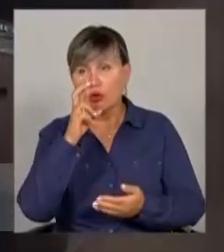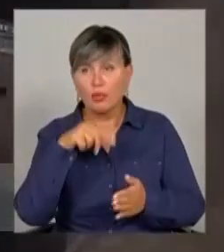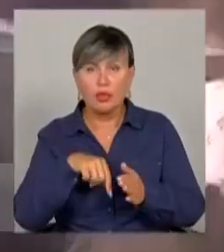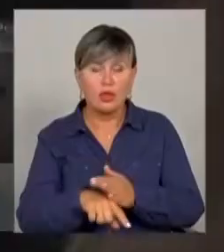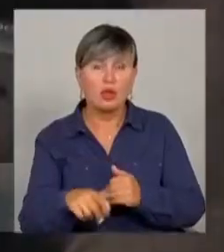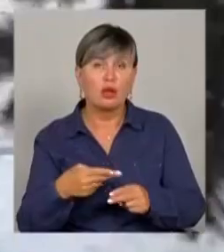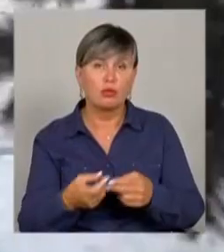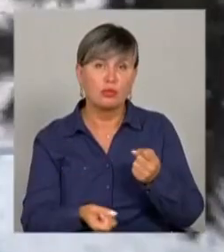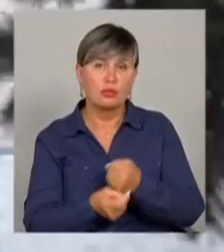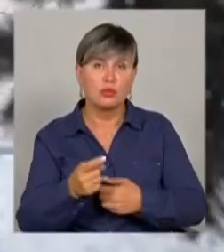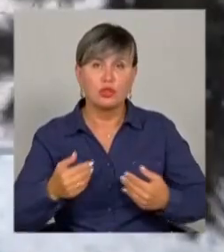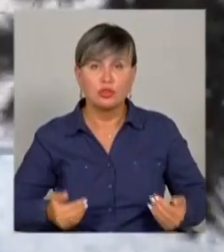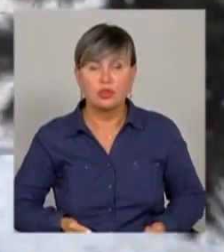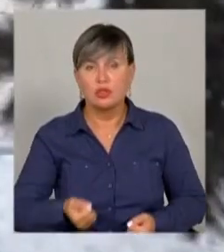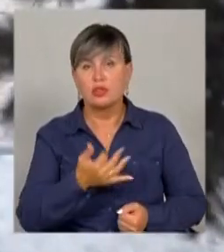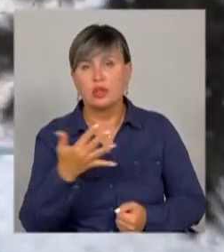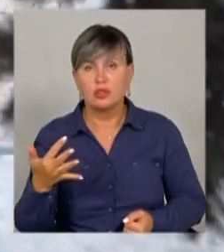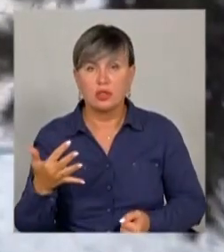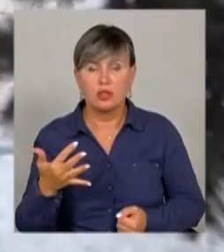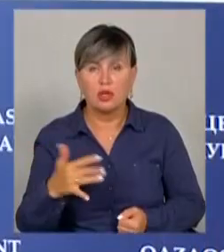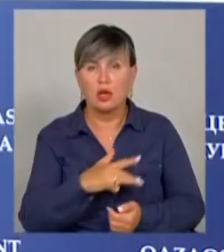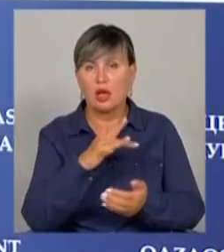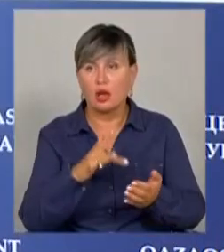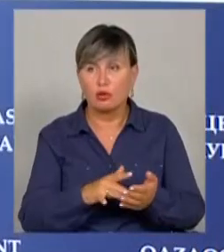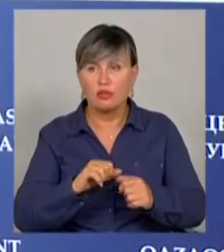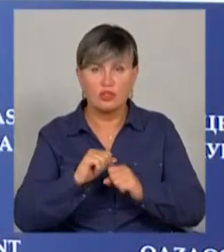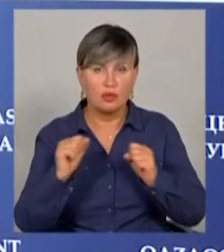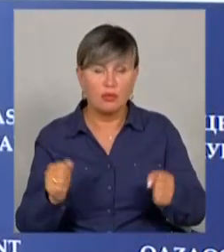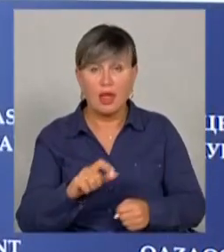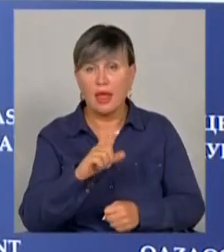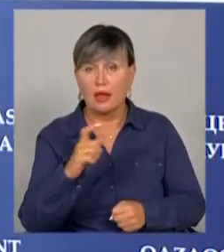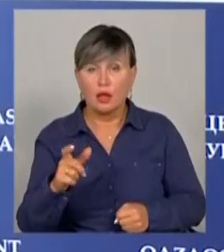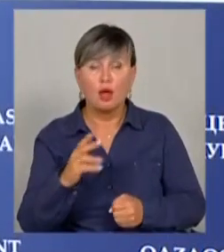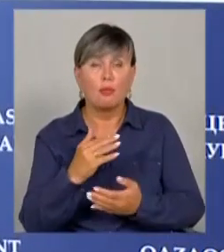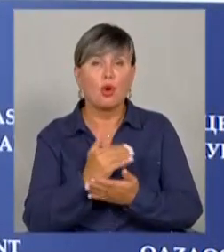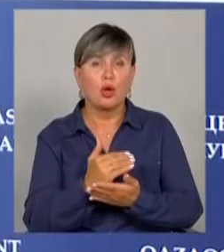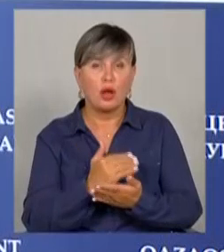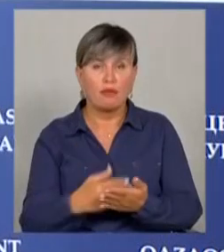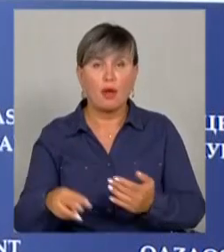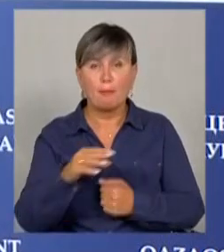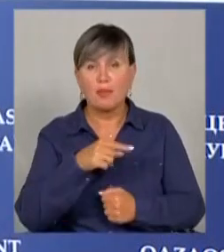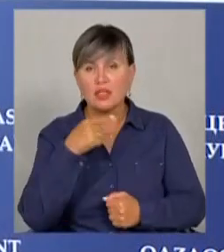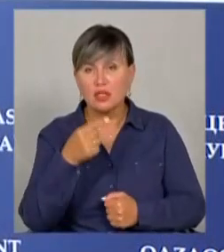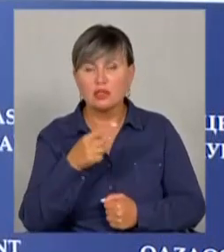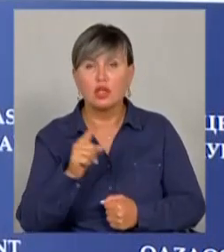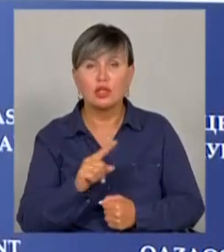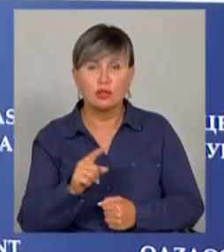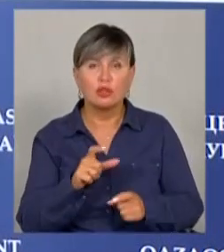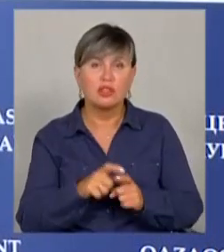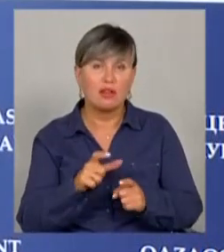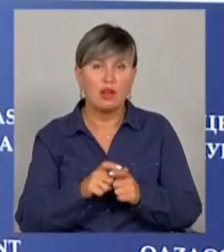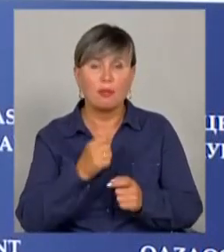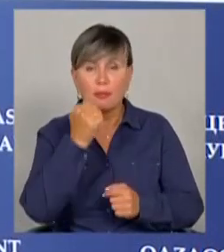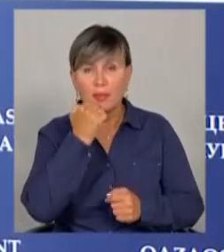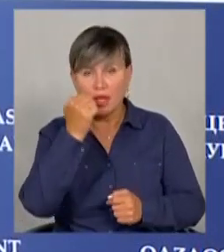которым столкнулись жители нескольких городов прошлой зимой. Экибастуз идет по графику. Мы сказали, что отставание идет по городу Ридер.